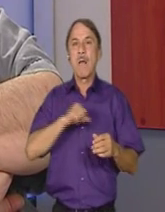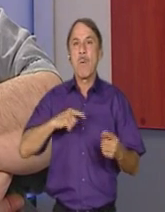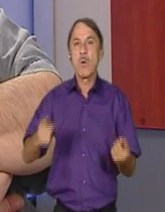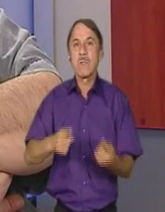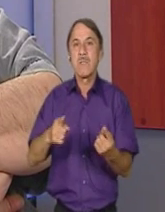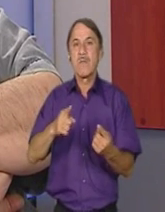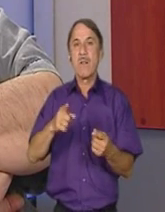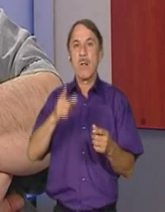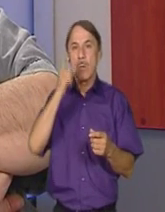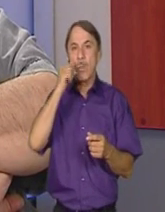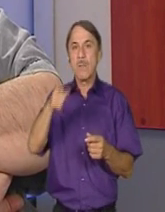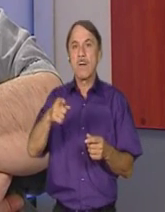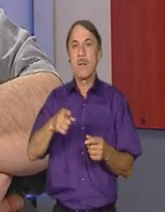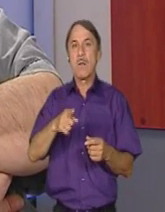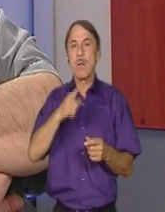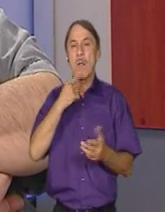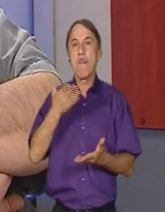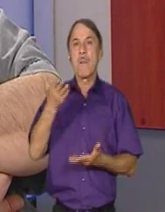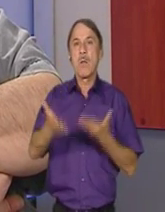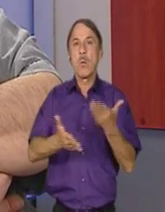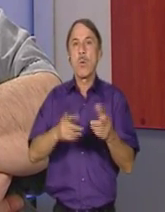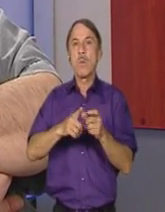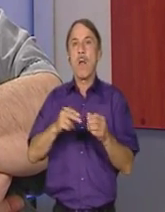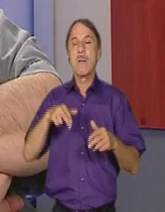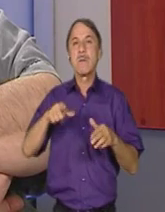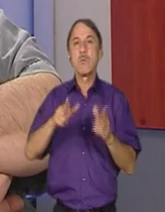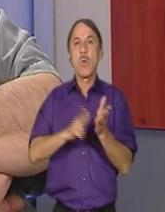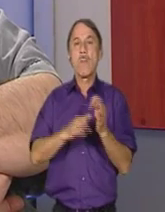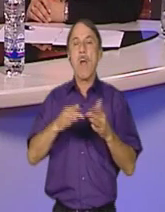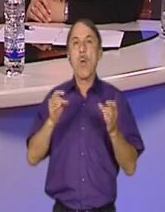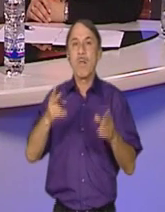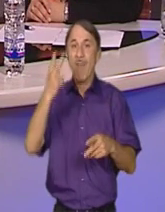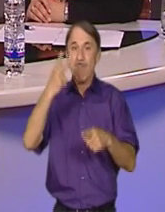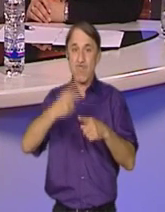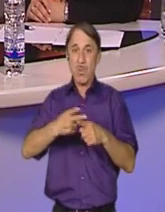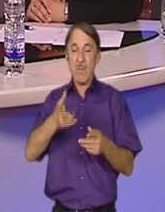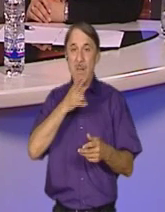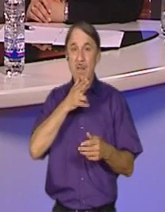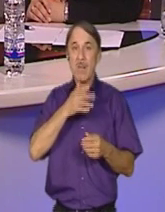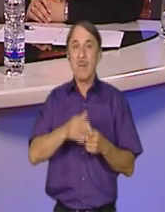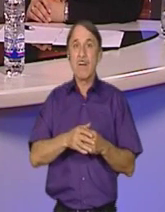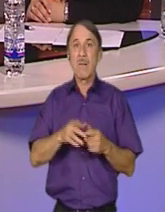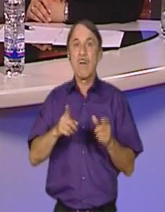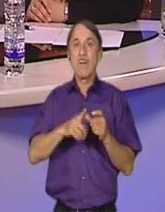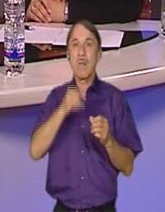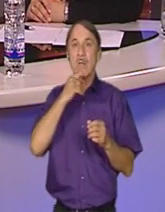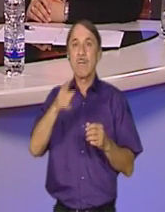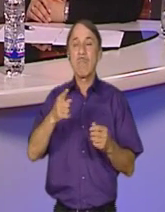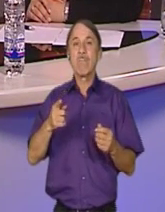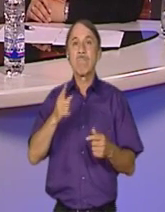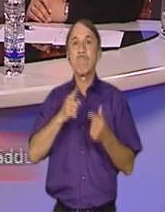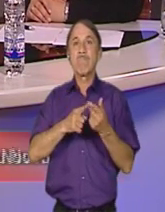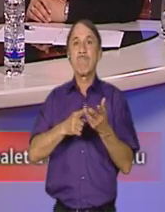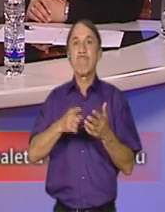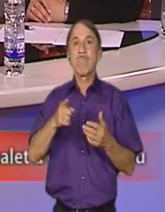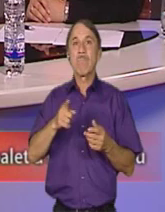samo inicijativno ljudi iz Orkestra Srpskog narodnog pozorišta predložili da izađu na ulice, i to dva puta prošlog leta, i da